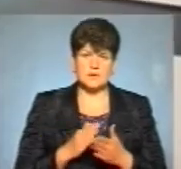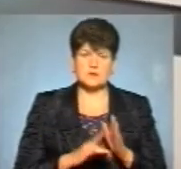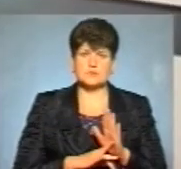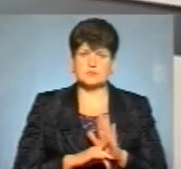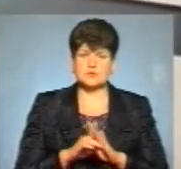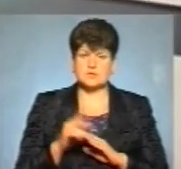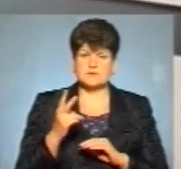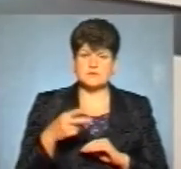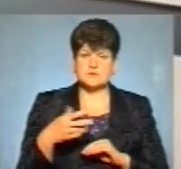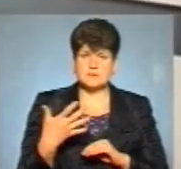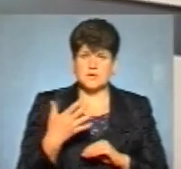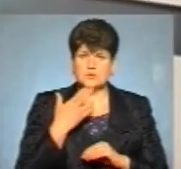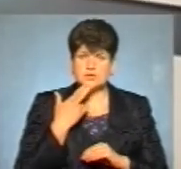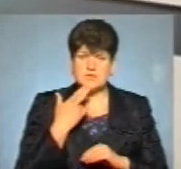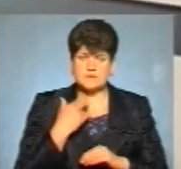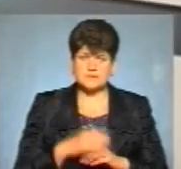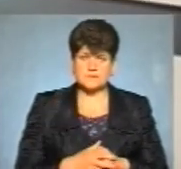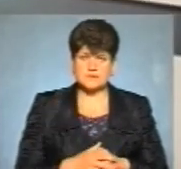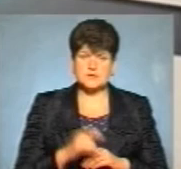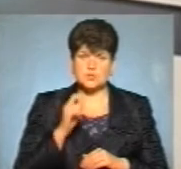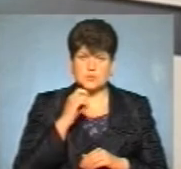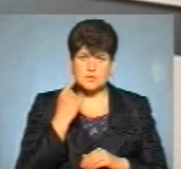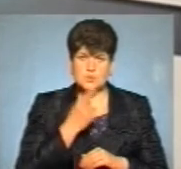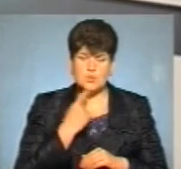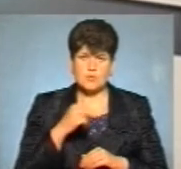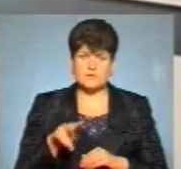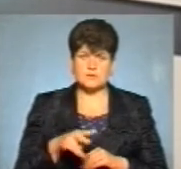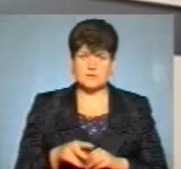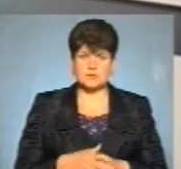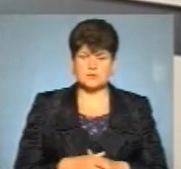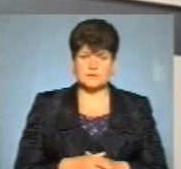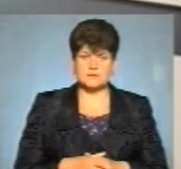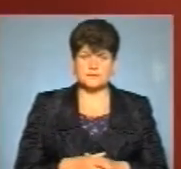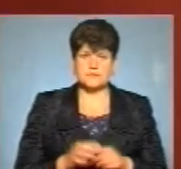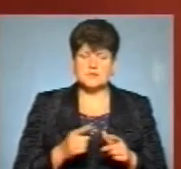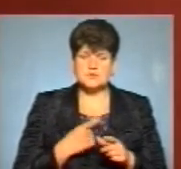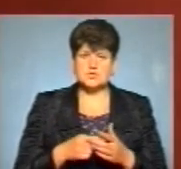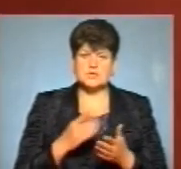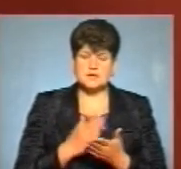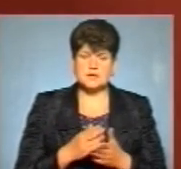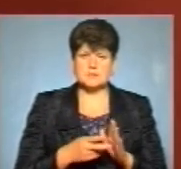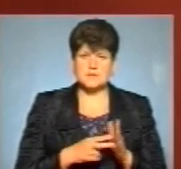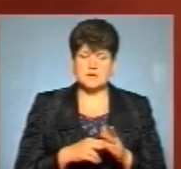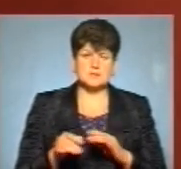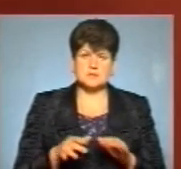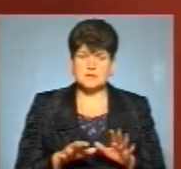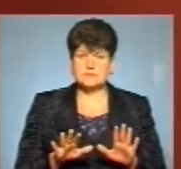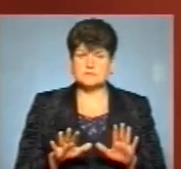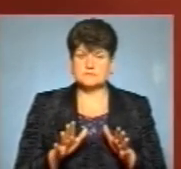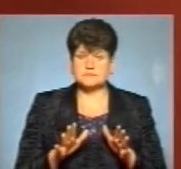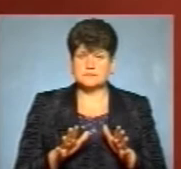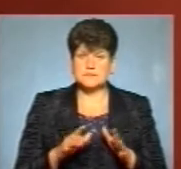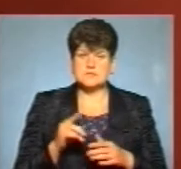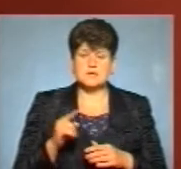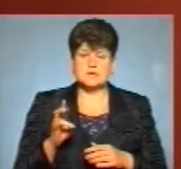розпочатися 25 червня з української мови та літератури. Чи є план дій в разі того, якщо